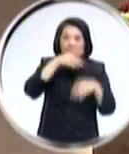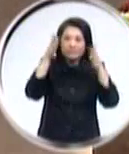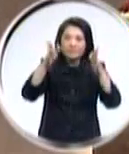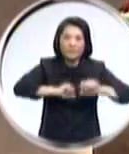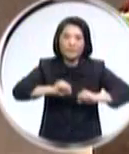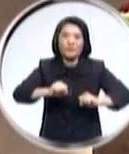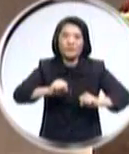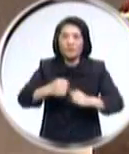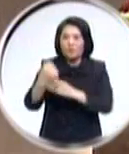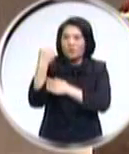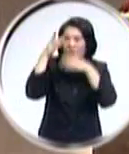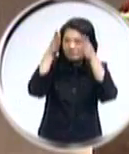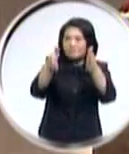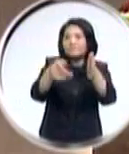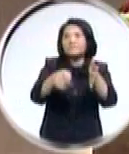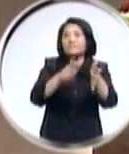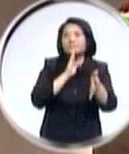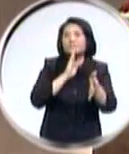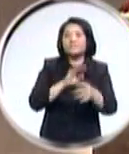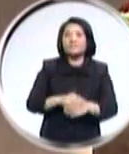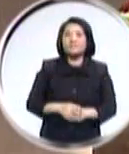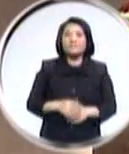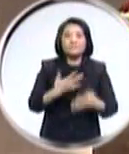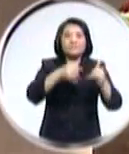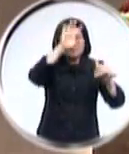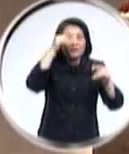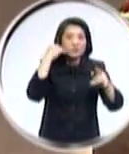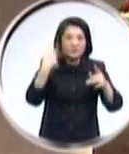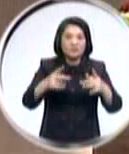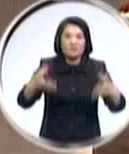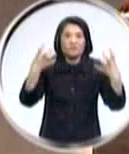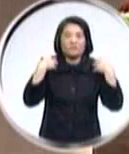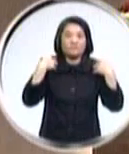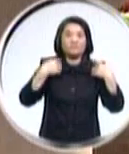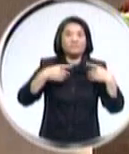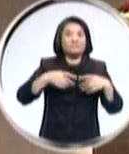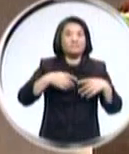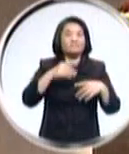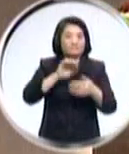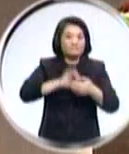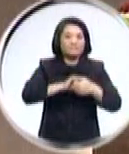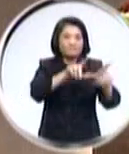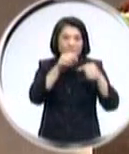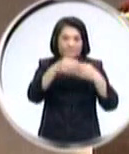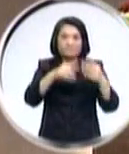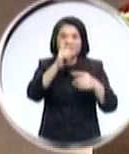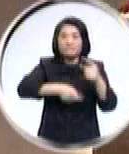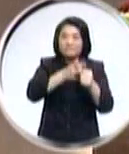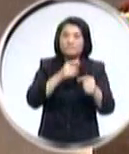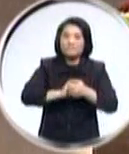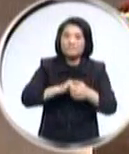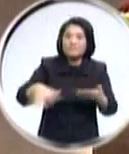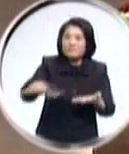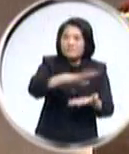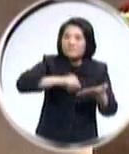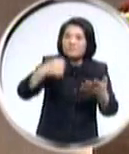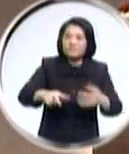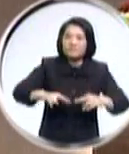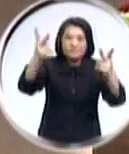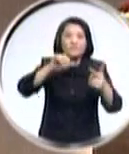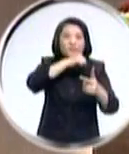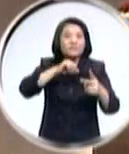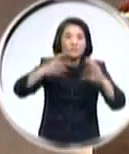战的努力方向。民进党重返执政，将根据十年政纲全面启动国家的